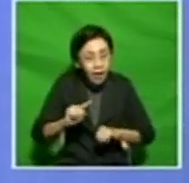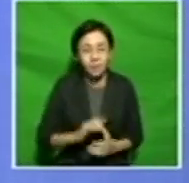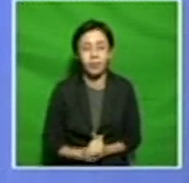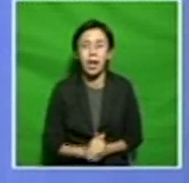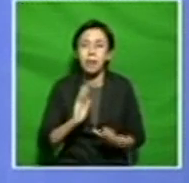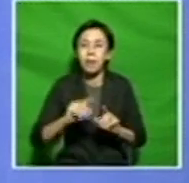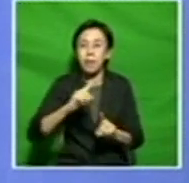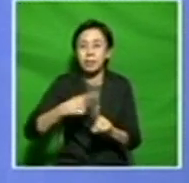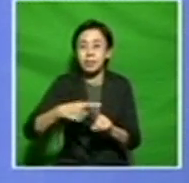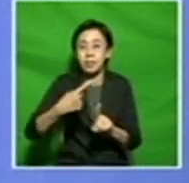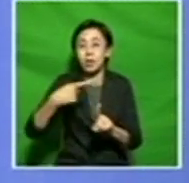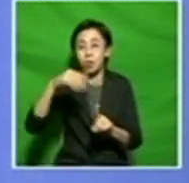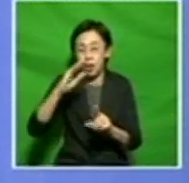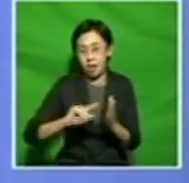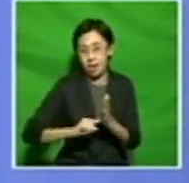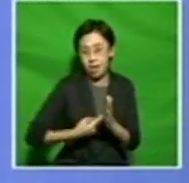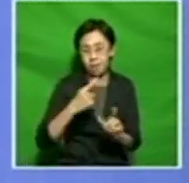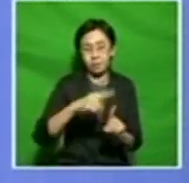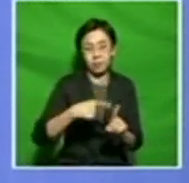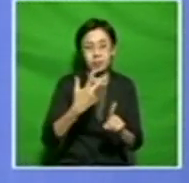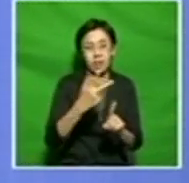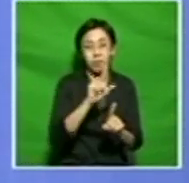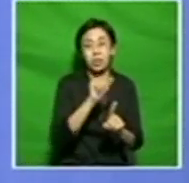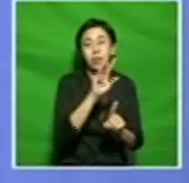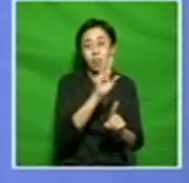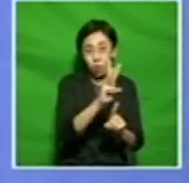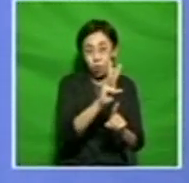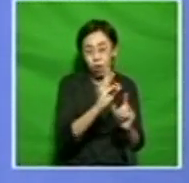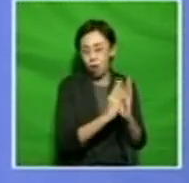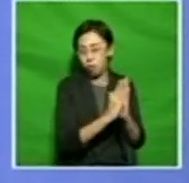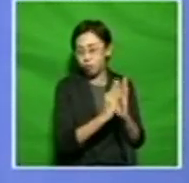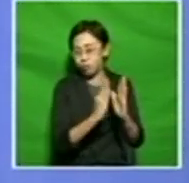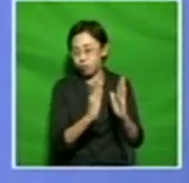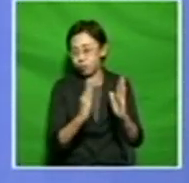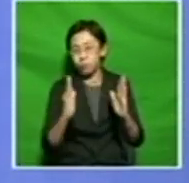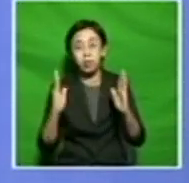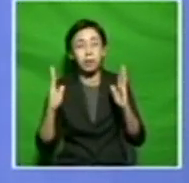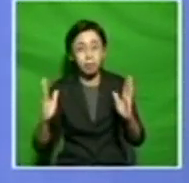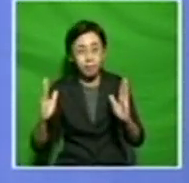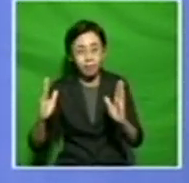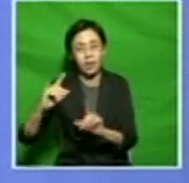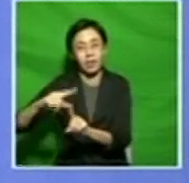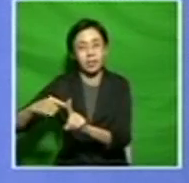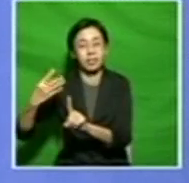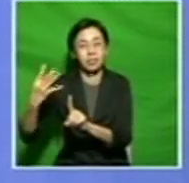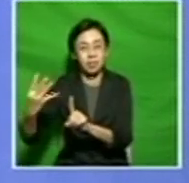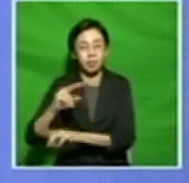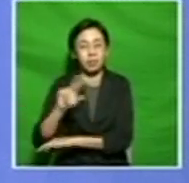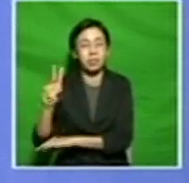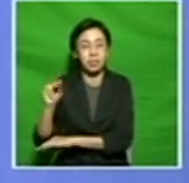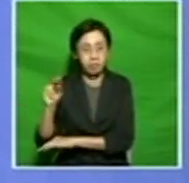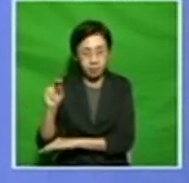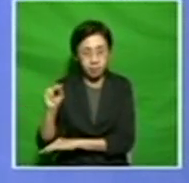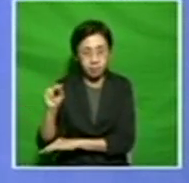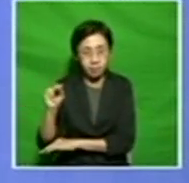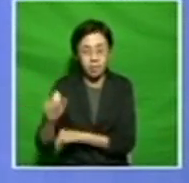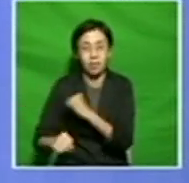ศษคือตั้งแต่วันที่26มีนาคมจนถึงวันที่30เมษายน